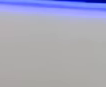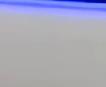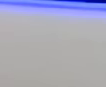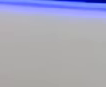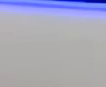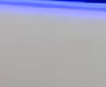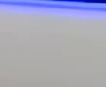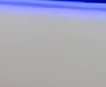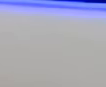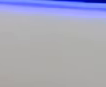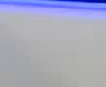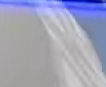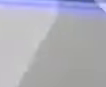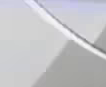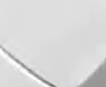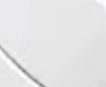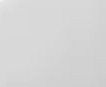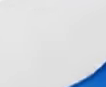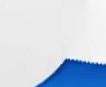utama malam ini